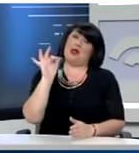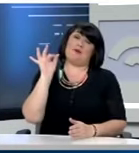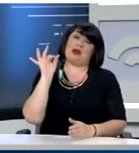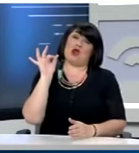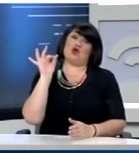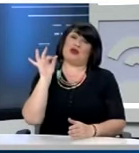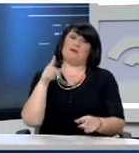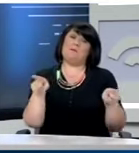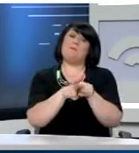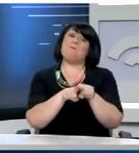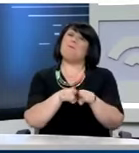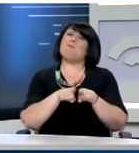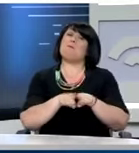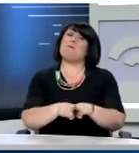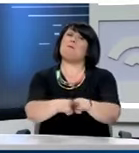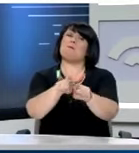ακολουθεί.